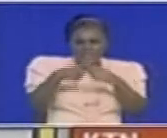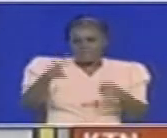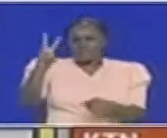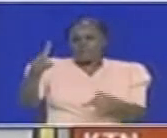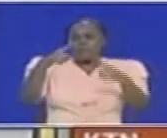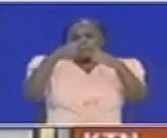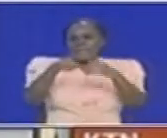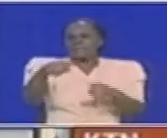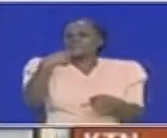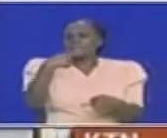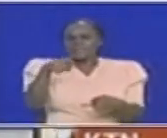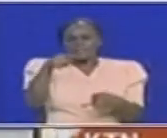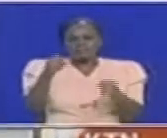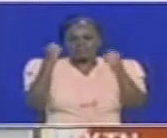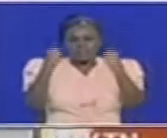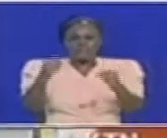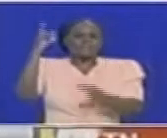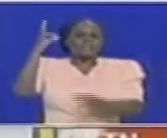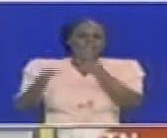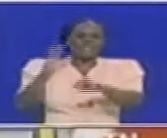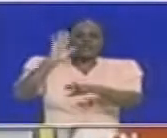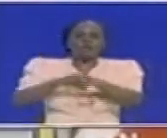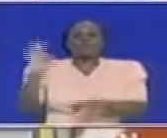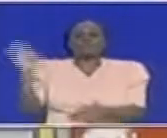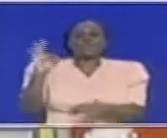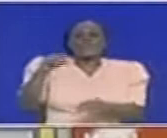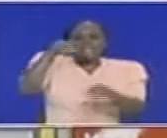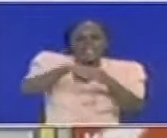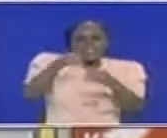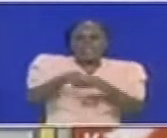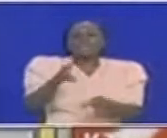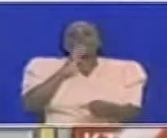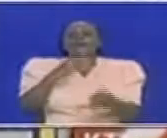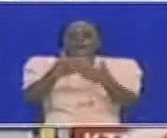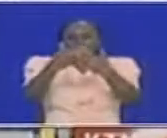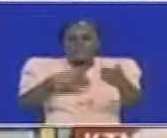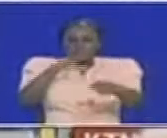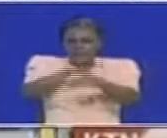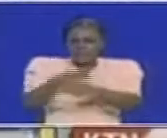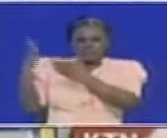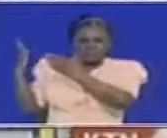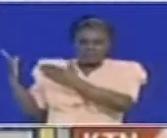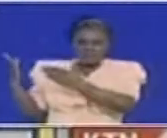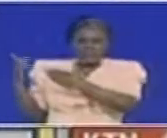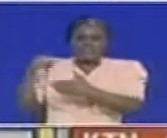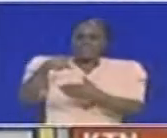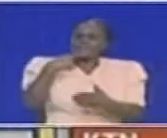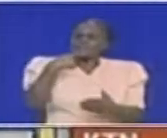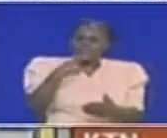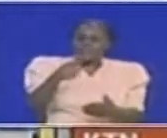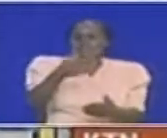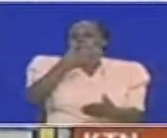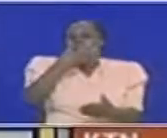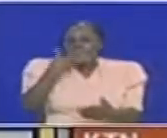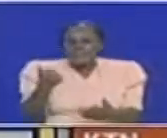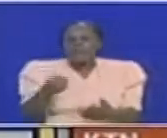hivyo, wanadai kuwa nguvu zake hutegemea na kiasi cha fluoride ndani ya maji. Na kabla ya kununua bidhaa hii, wavumbuzi wanadai kuwa ni vyema